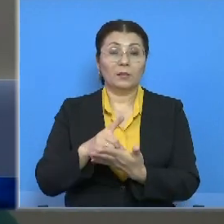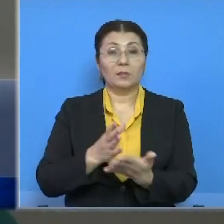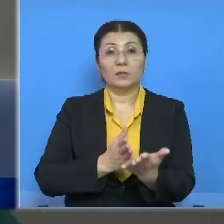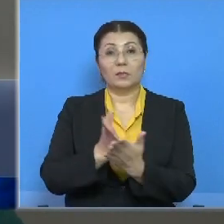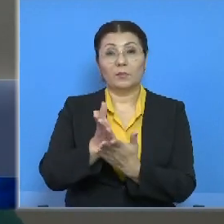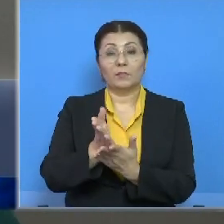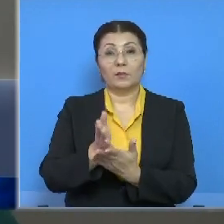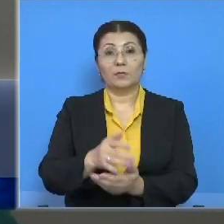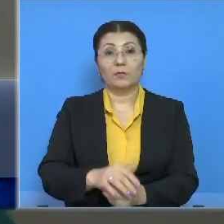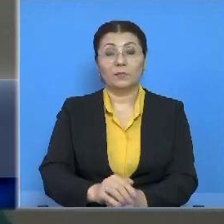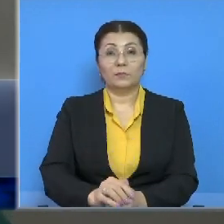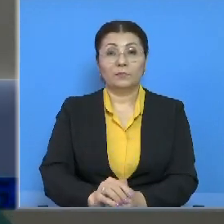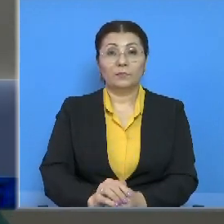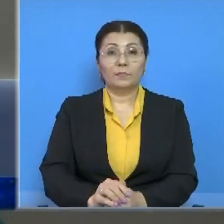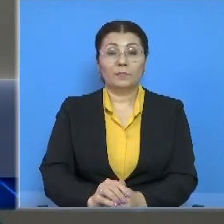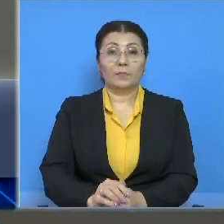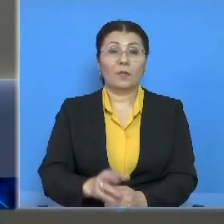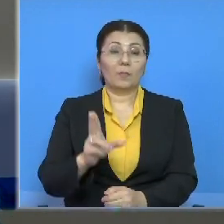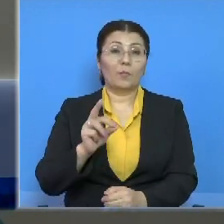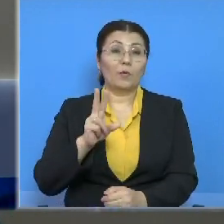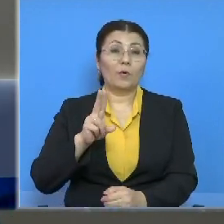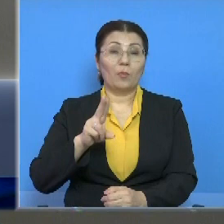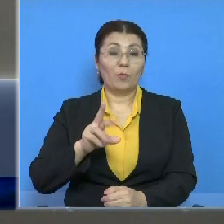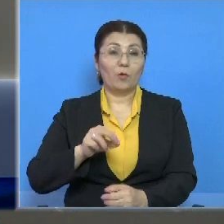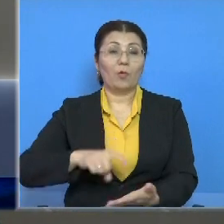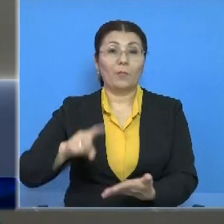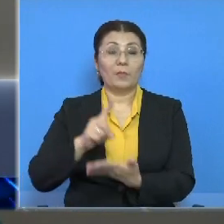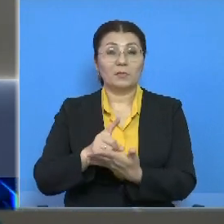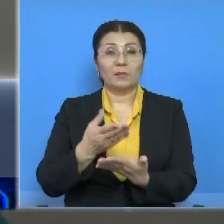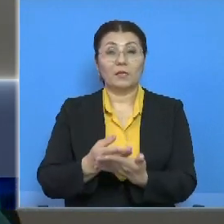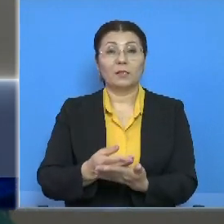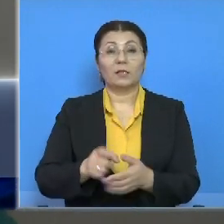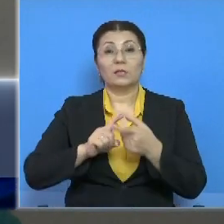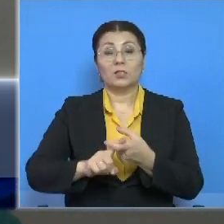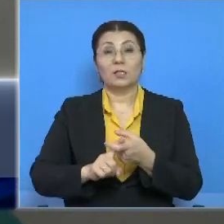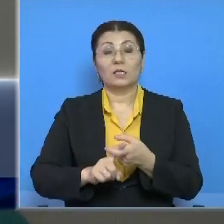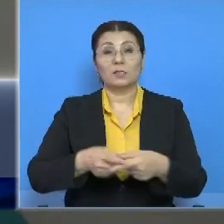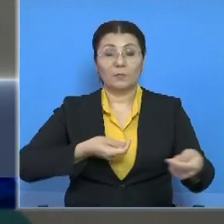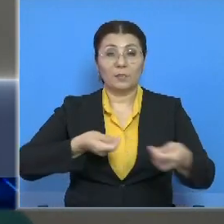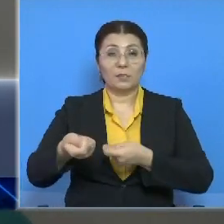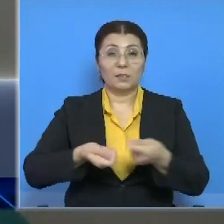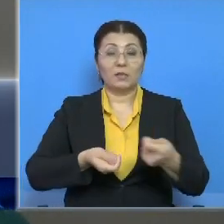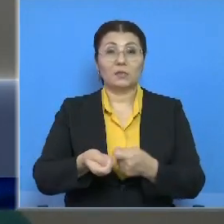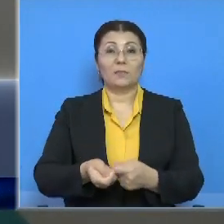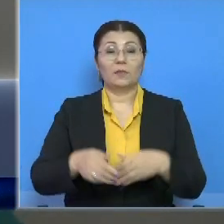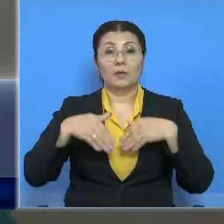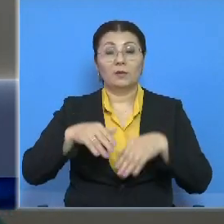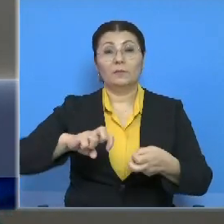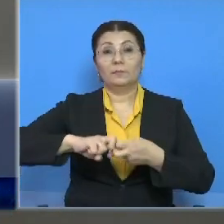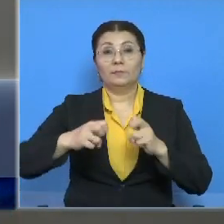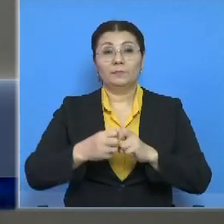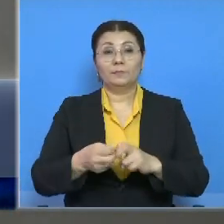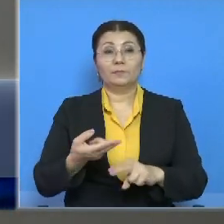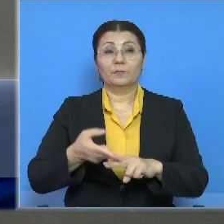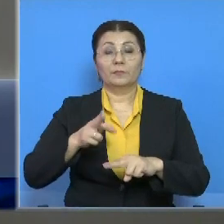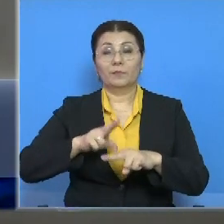направлять туда по функциональным обязанностям через председателя, а он будет нам всегда их озвучивать, решение проблем. Поэтому